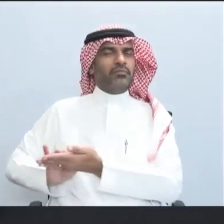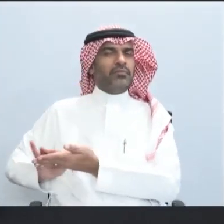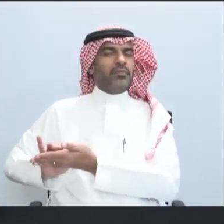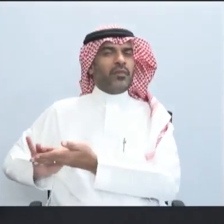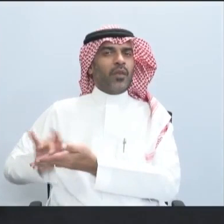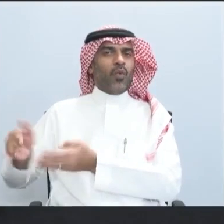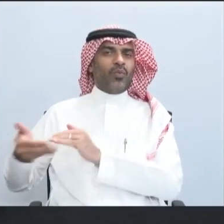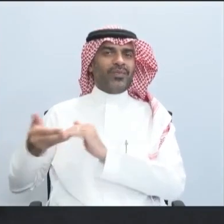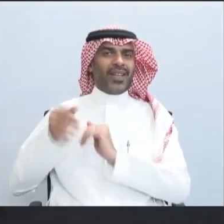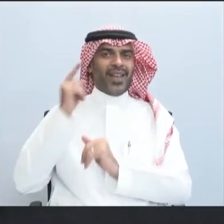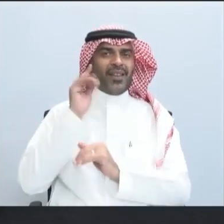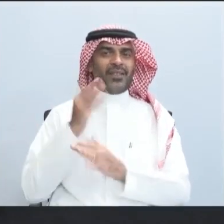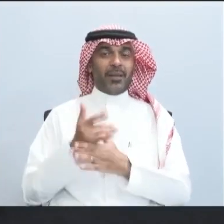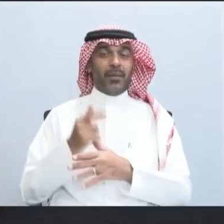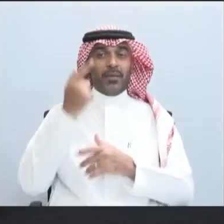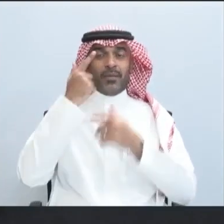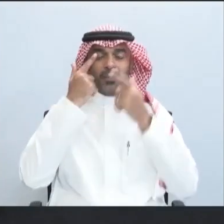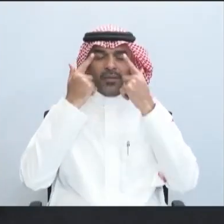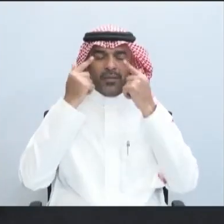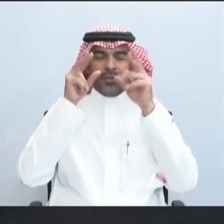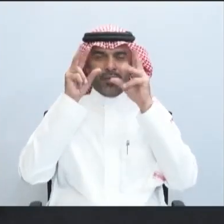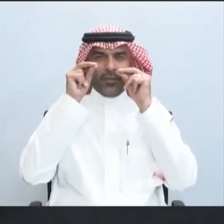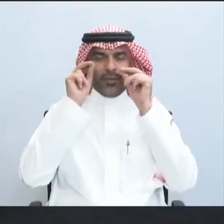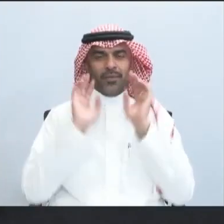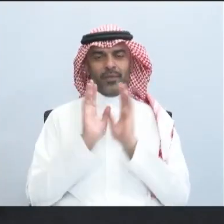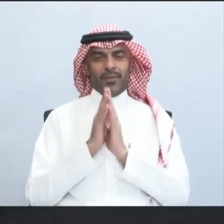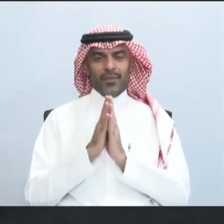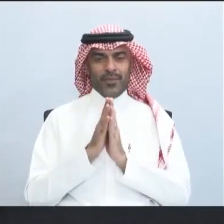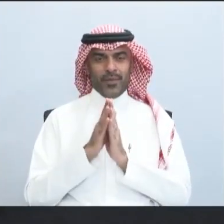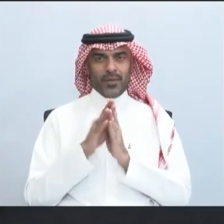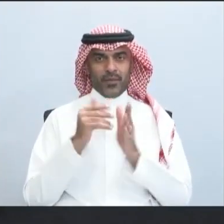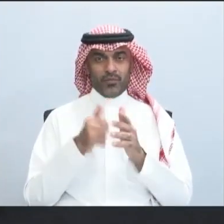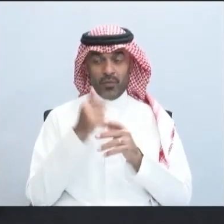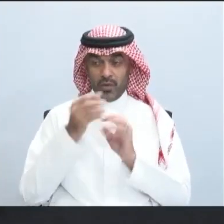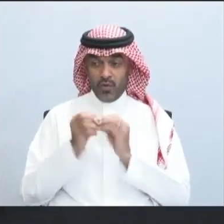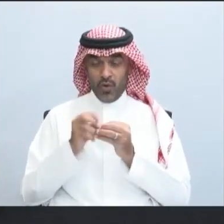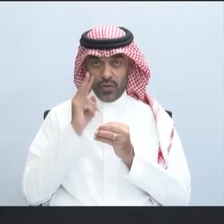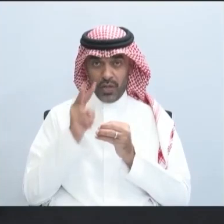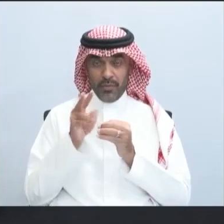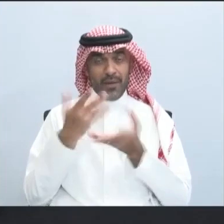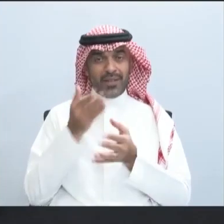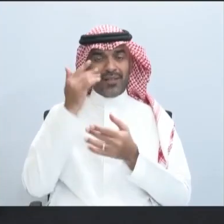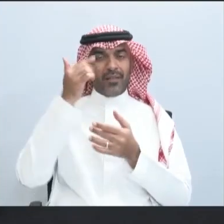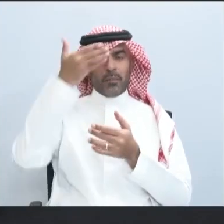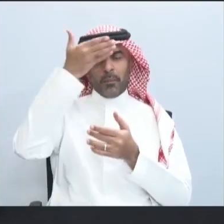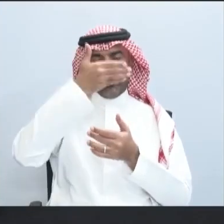فقط لانني لا استطيع وصف لونه او قياسه